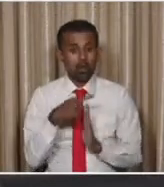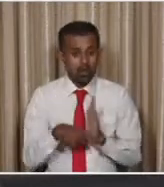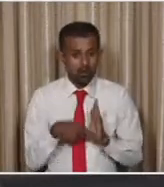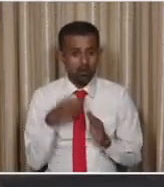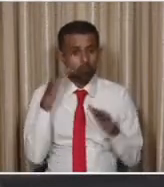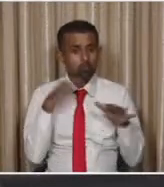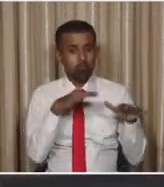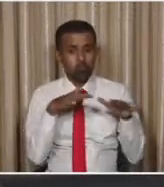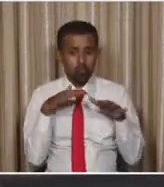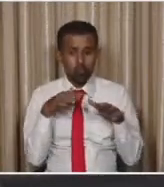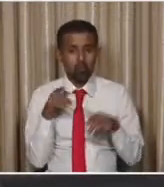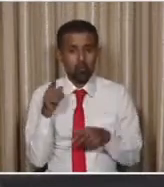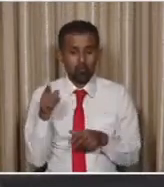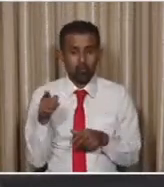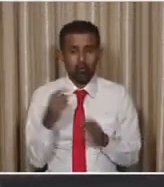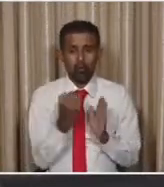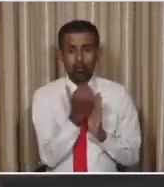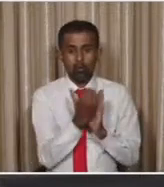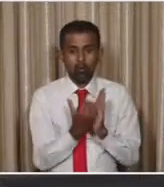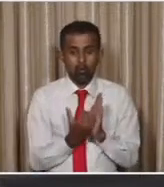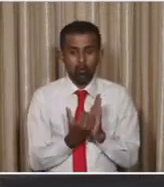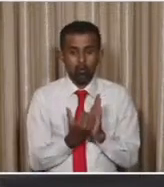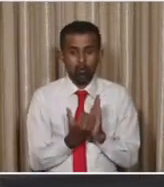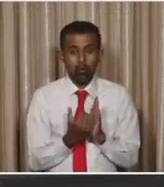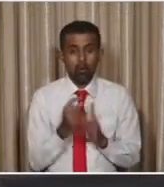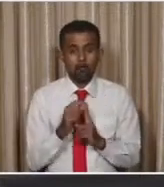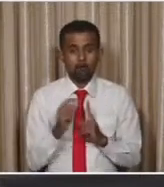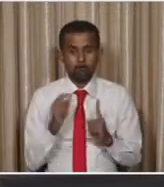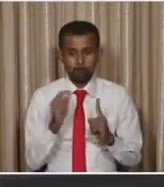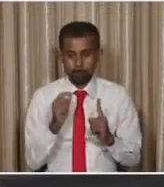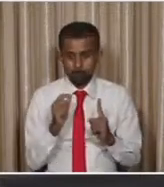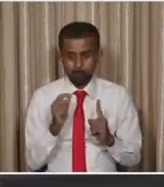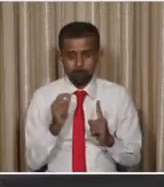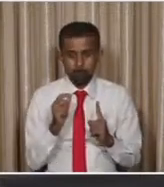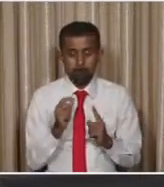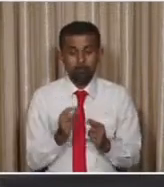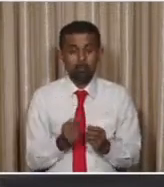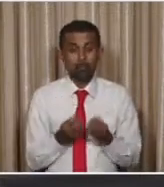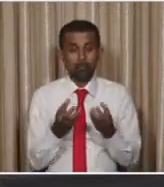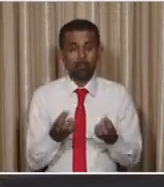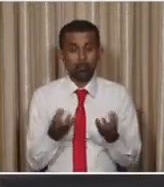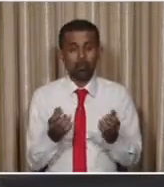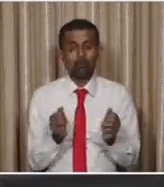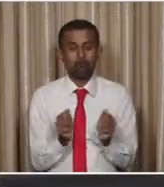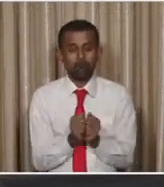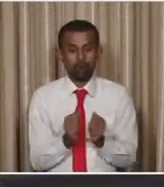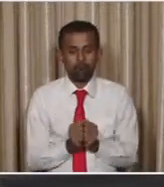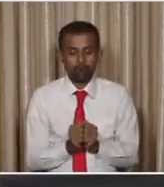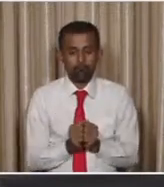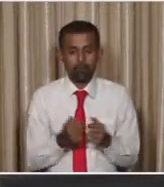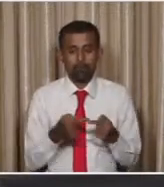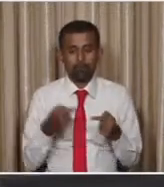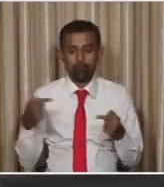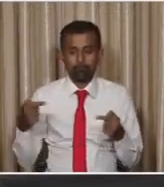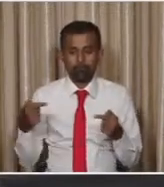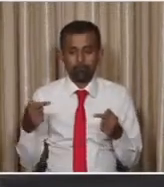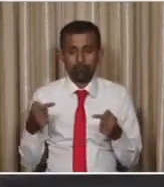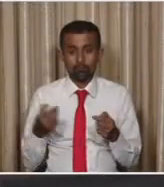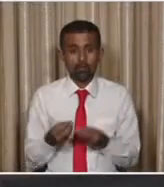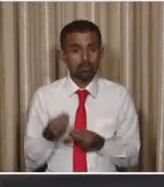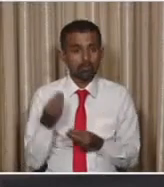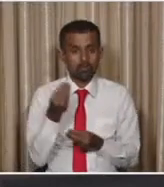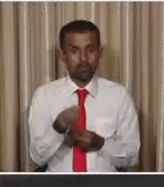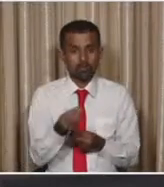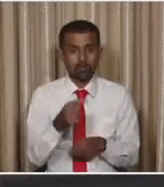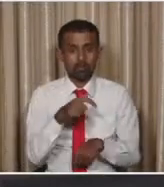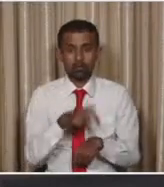janathawage wenuwen vyavasthadayake washeen parlimentuwa itukaliyutu karyabaraya vipakshayata itukirimata awasthawa